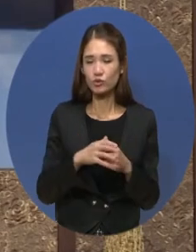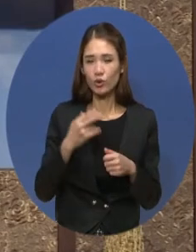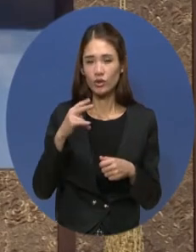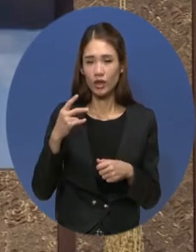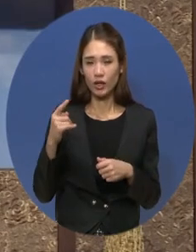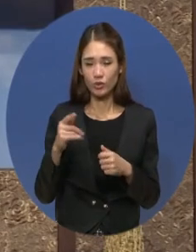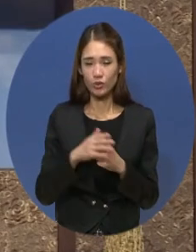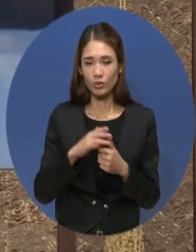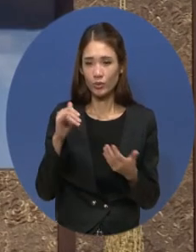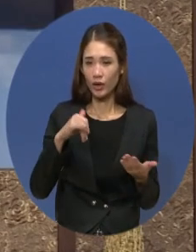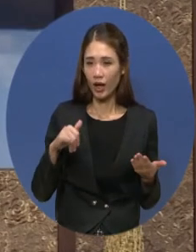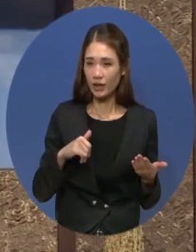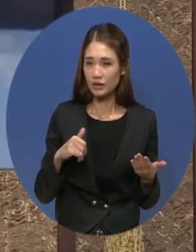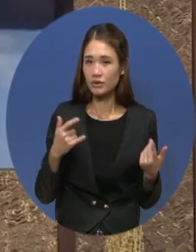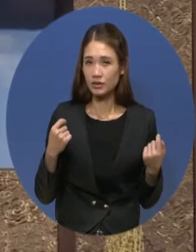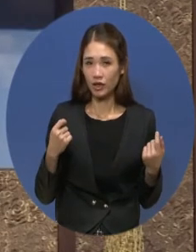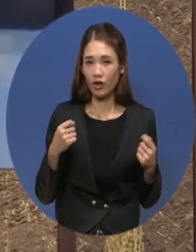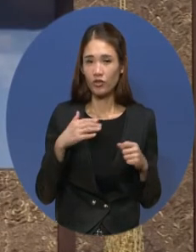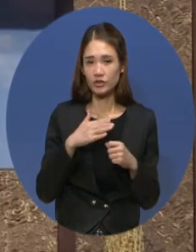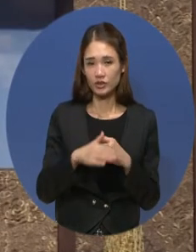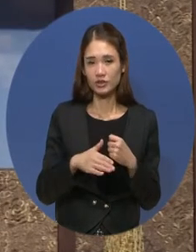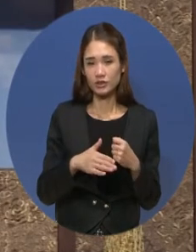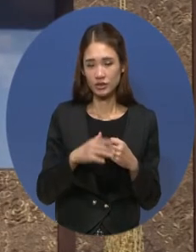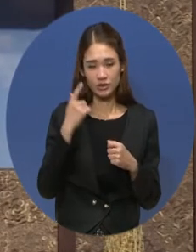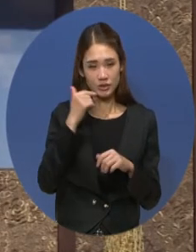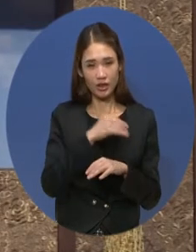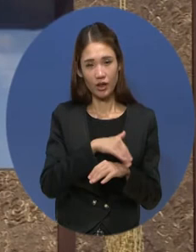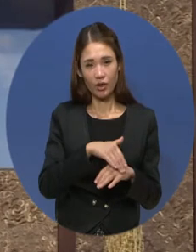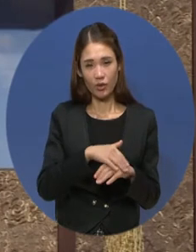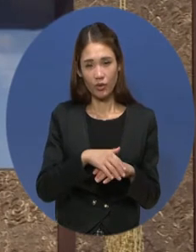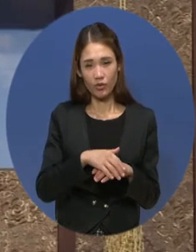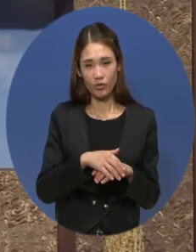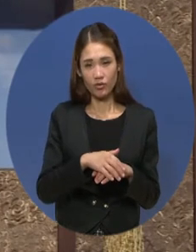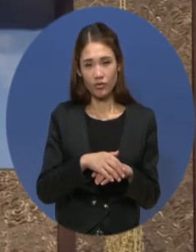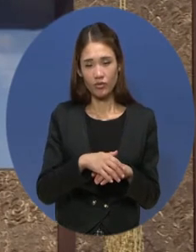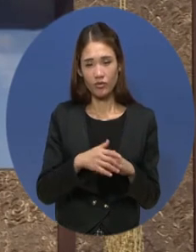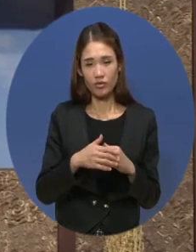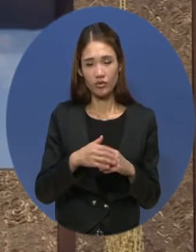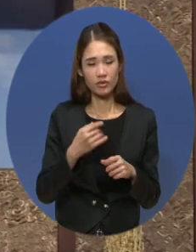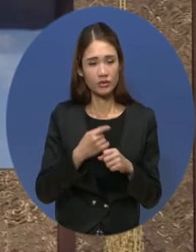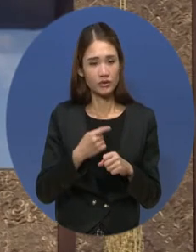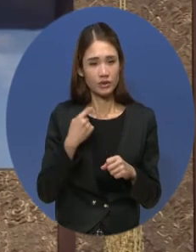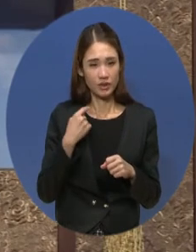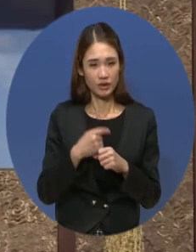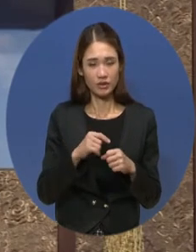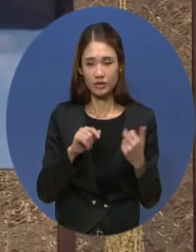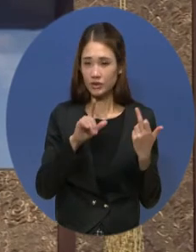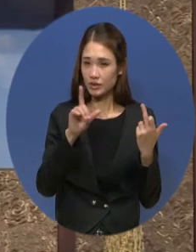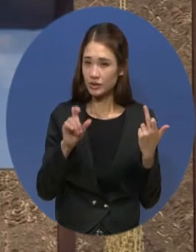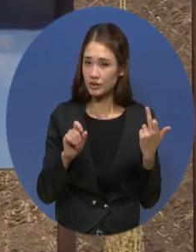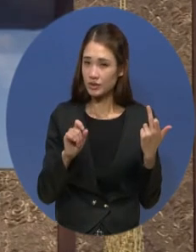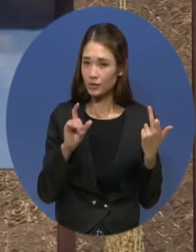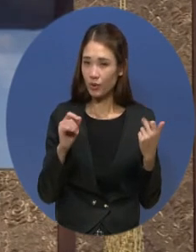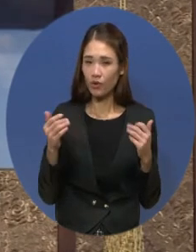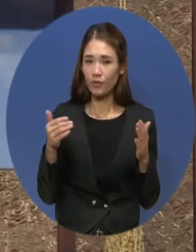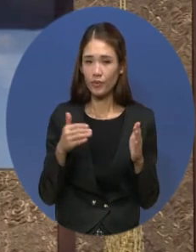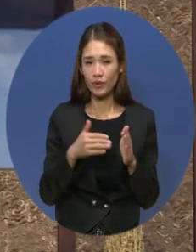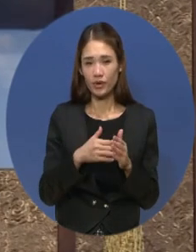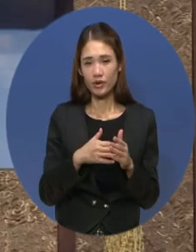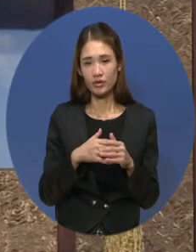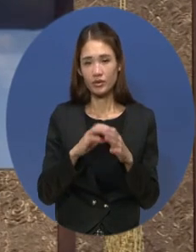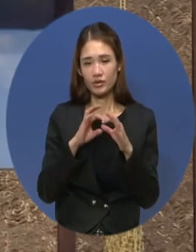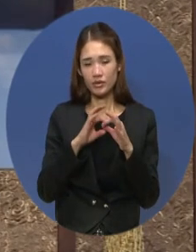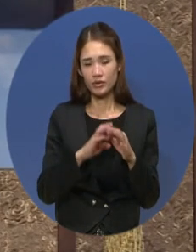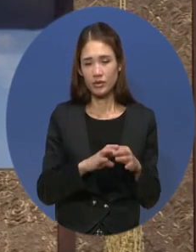바리스타 이런 쪽으로 다 지금 계획을 하고 있습니다 그리고 계속 몇 방 또 저희가 어 10 작년 12월 7 뭐